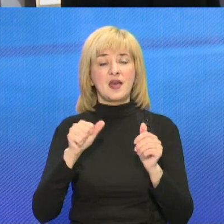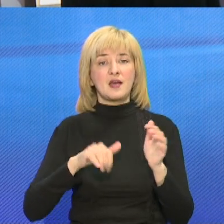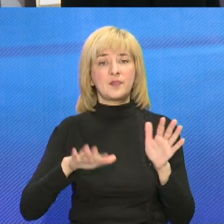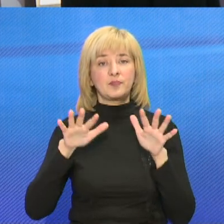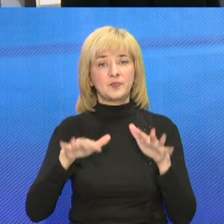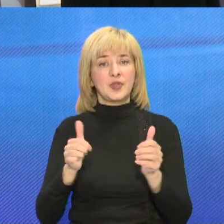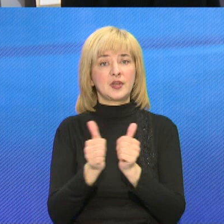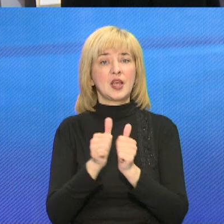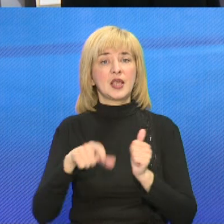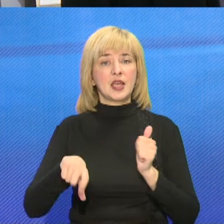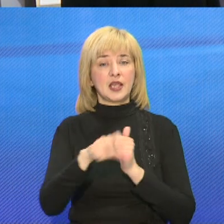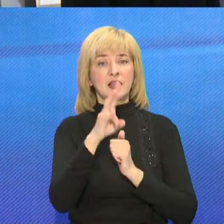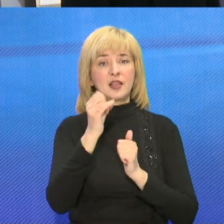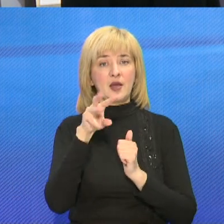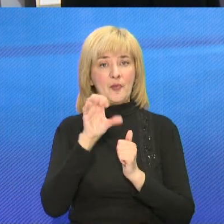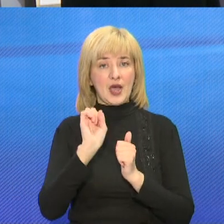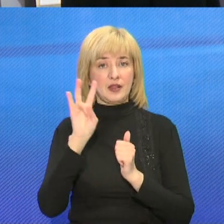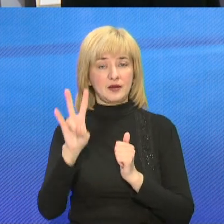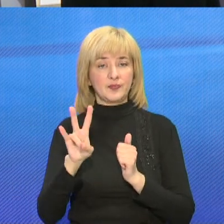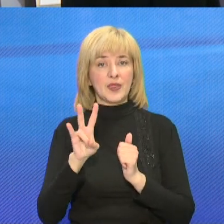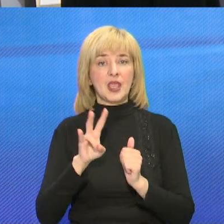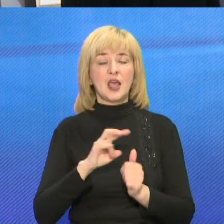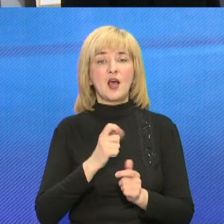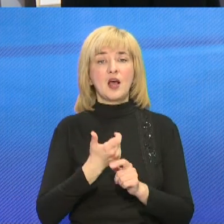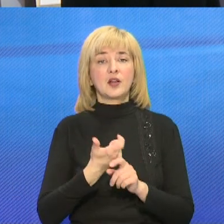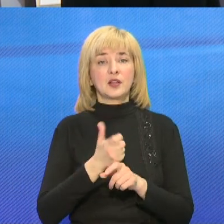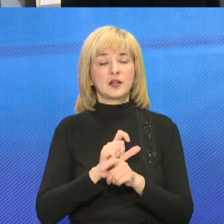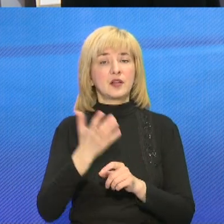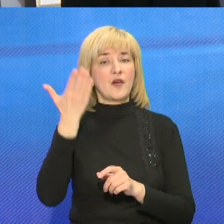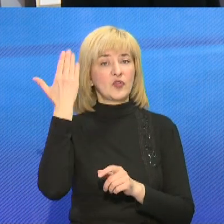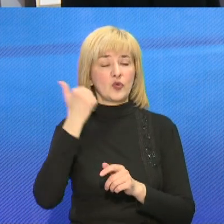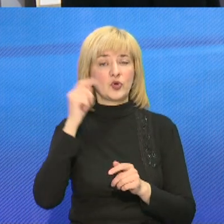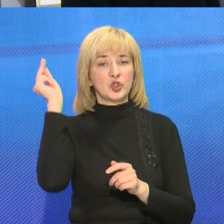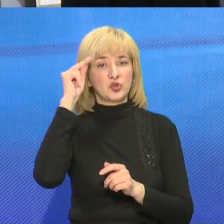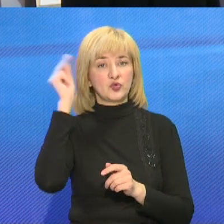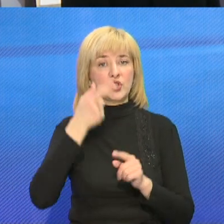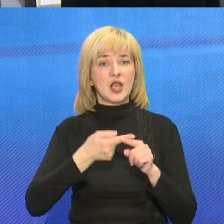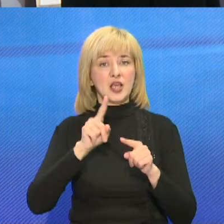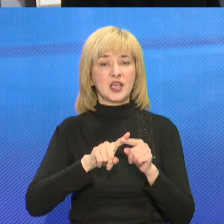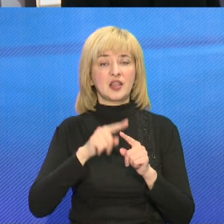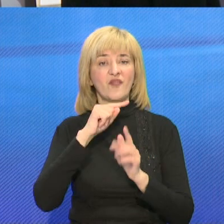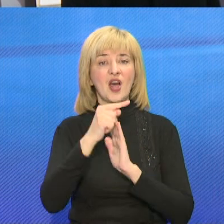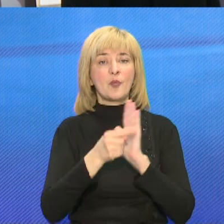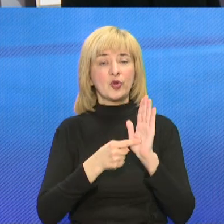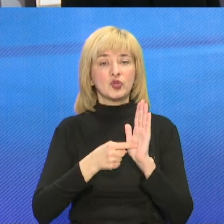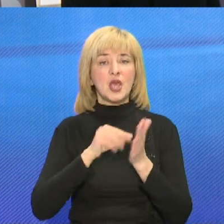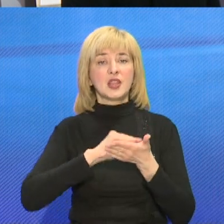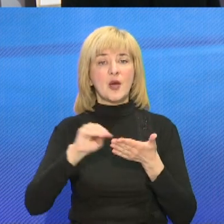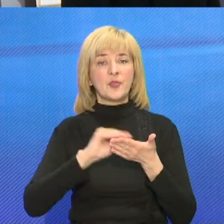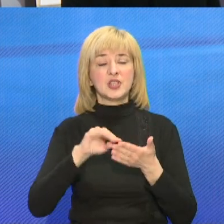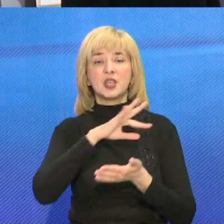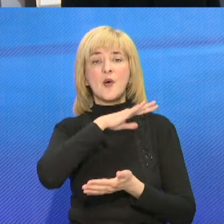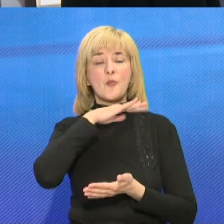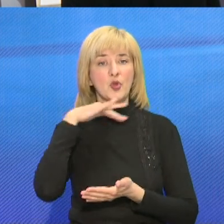контрудара танковой дивизии «Мертвая голова». Вот. Достаточно давно изучал этот вопрос. Вот. Значит, написано уже достаточно